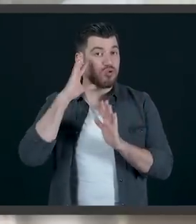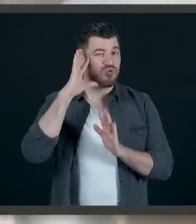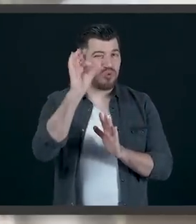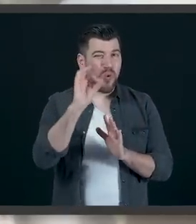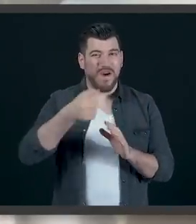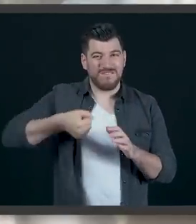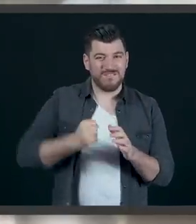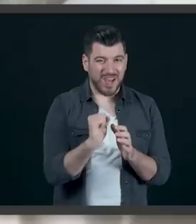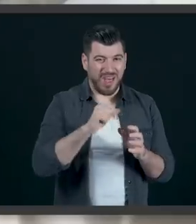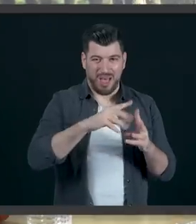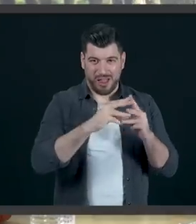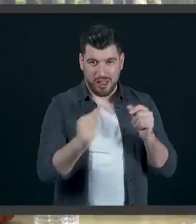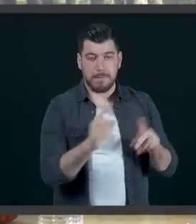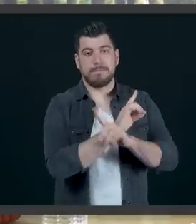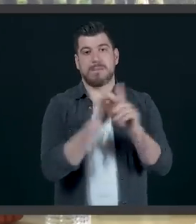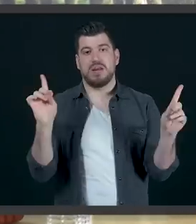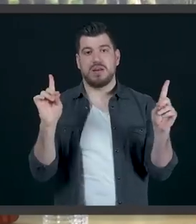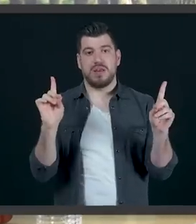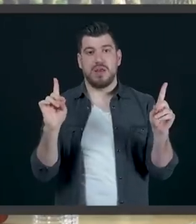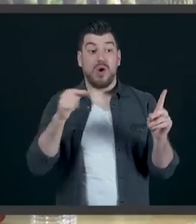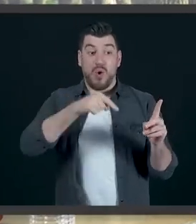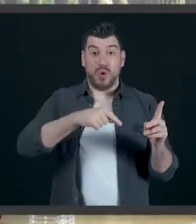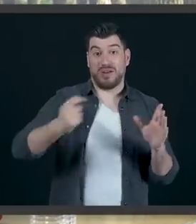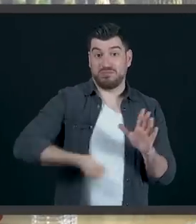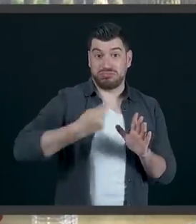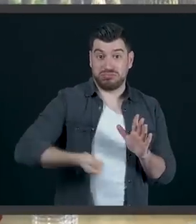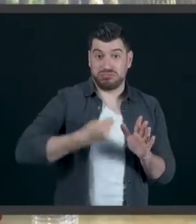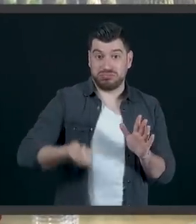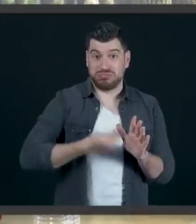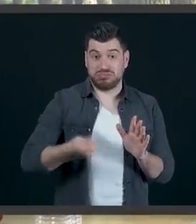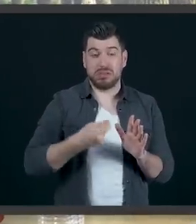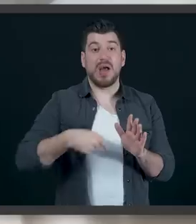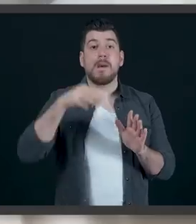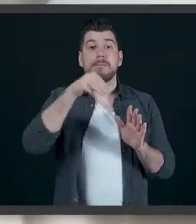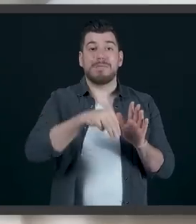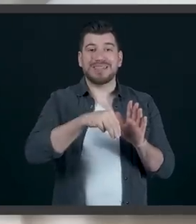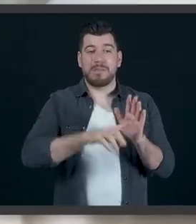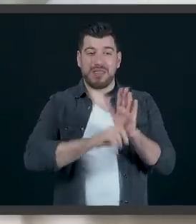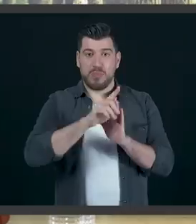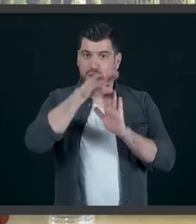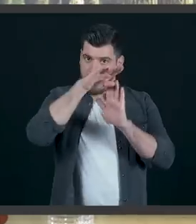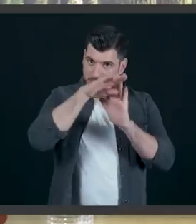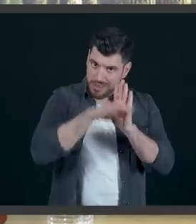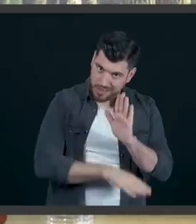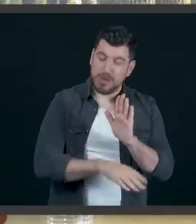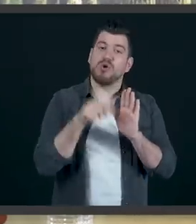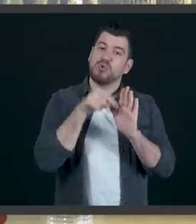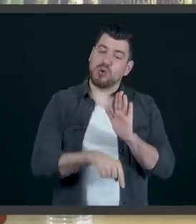μην σπάσει η φέτα πάρα πολύ. Και μόλις ανακατέψουμε και τη φέτα και πέσει θερμοκρασία από την μπεσαμέλ, τότε ρίχνουμε μέσα τους δύο